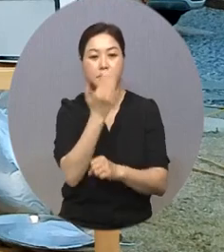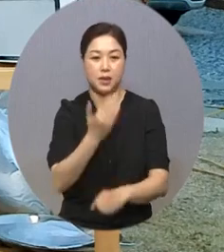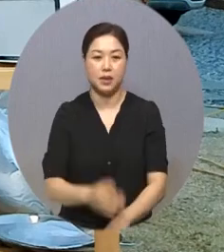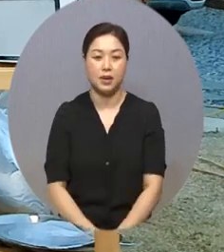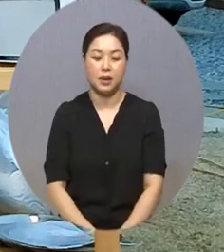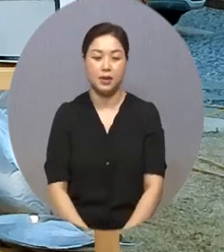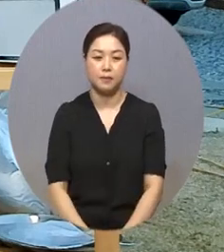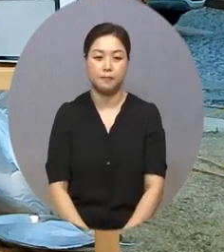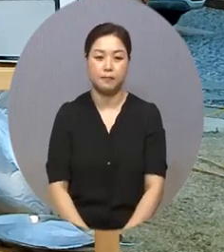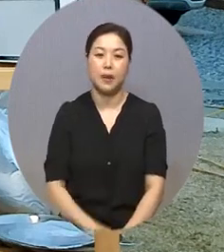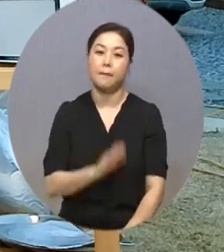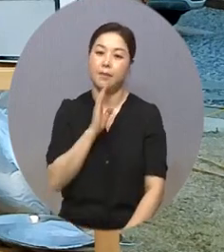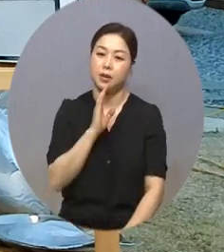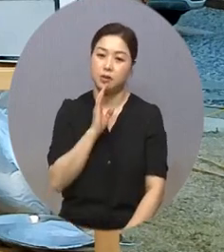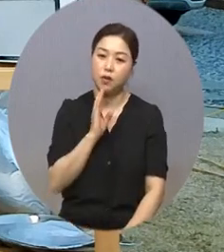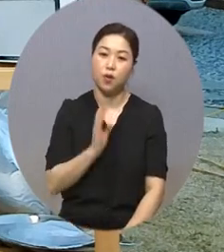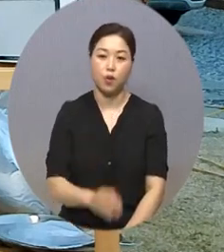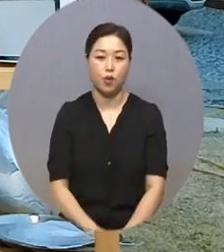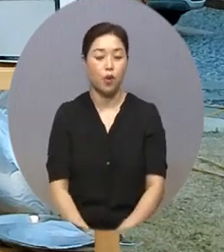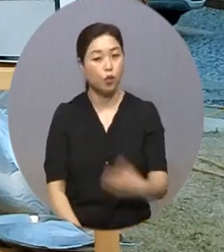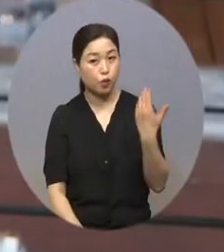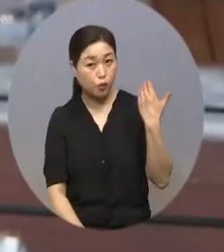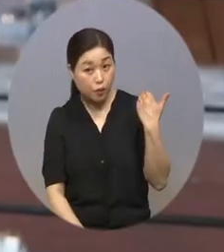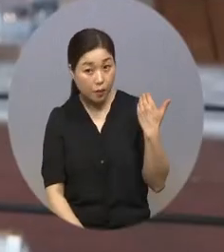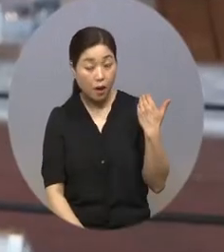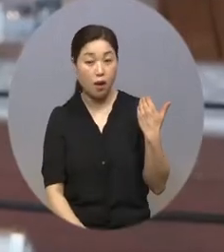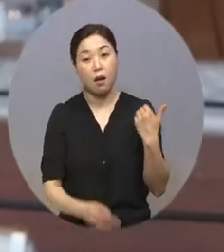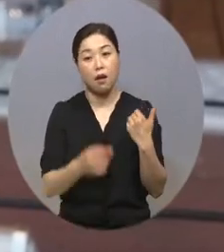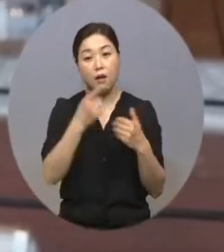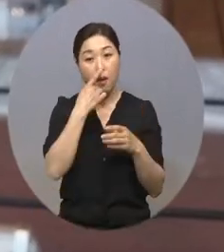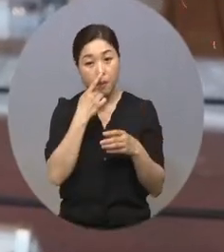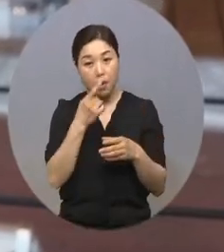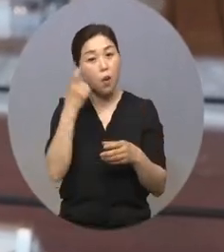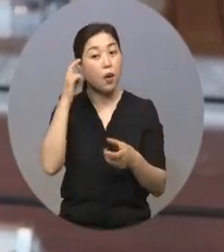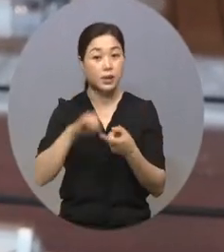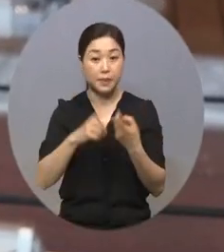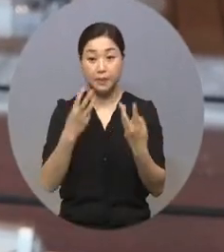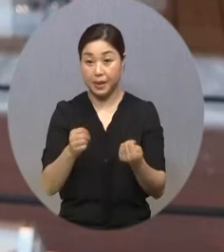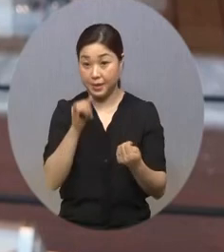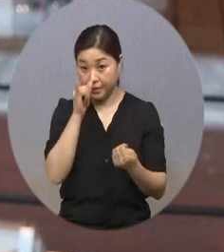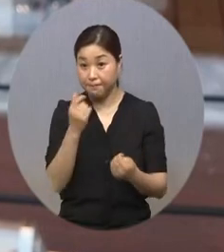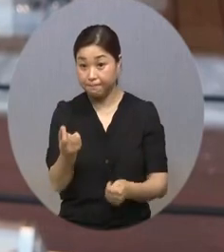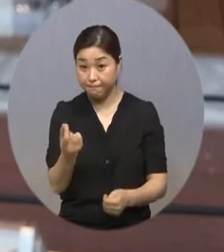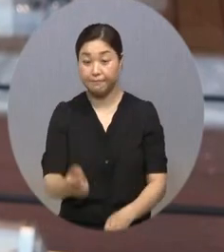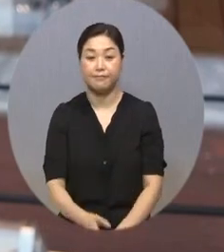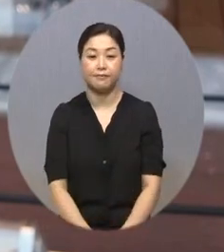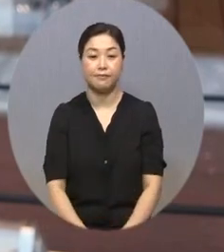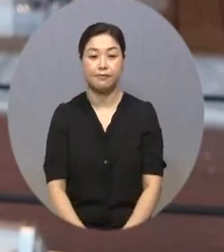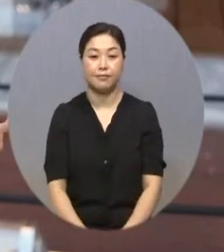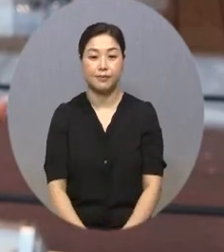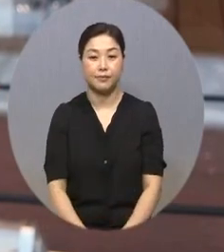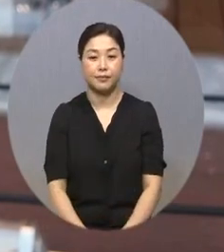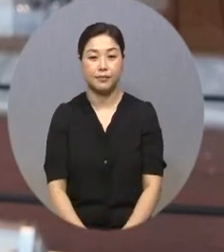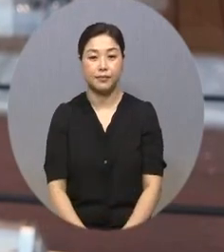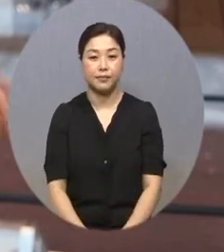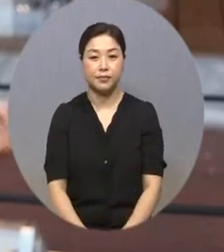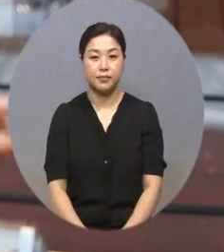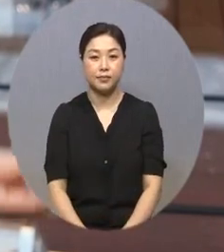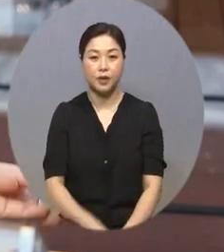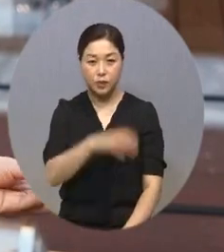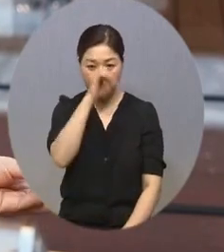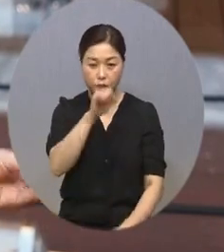그 요즘도 컵이 인텔에서 좀 황진이와 사람이 요즘 반 만 하셨잖아요 이런